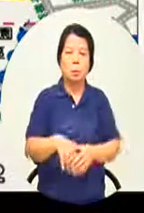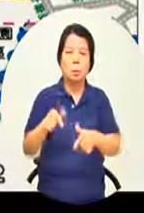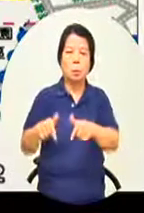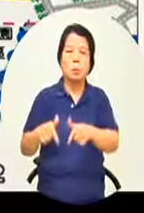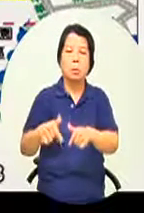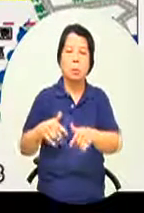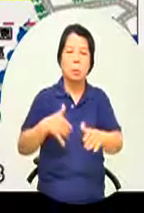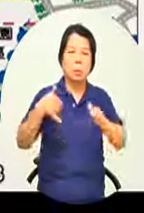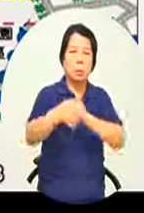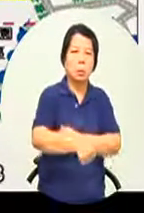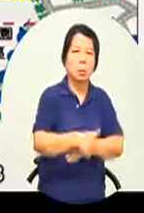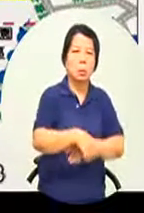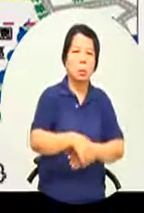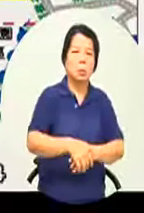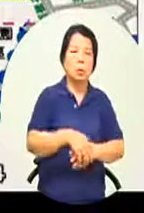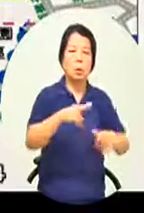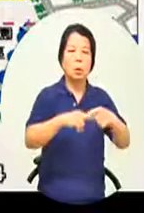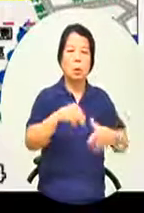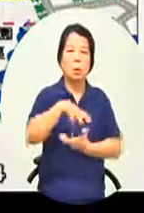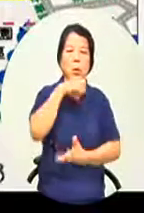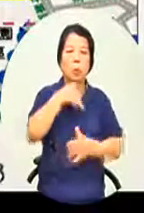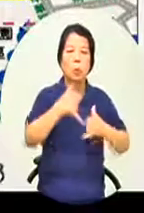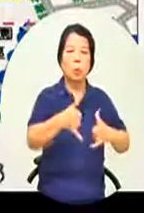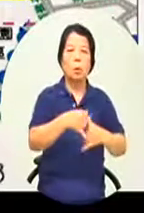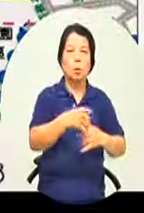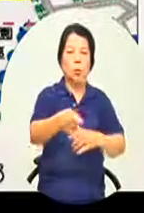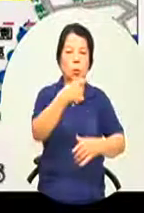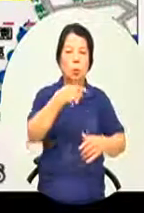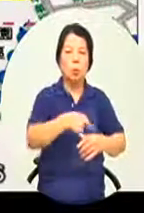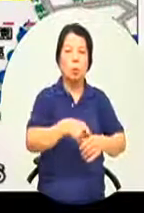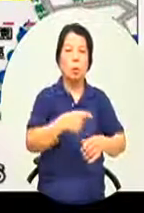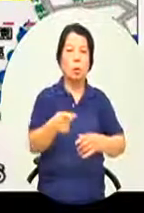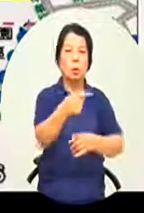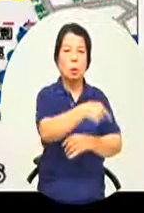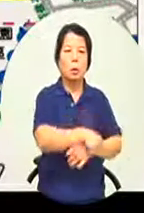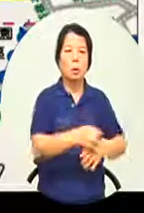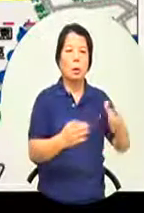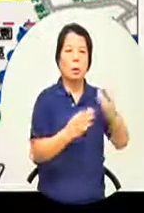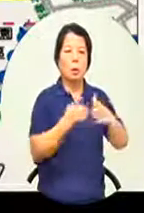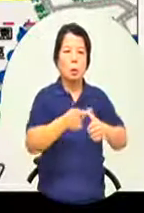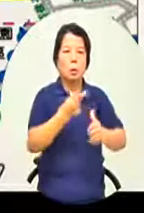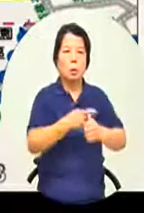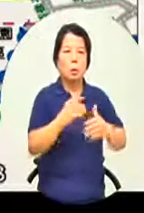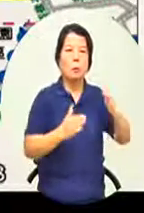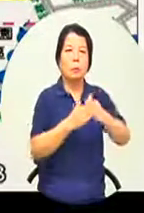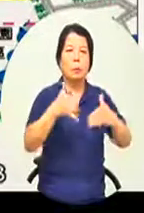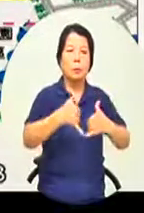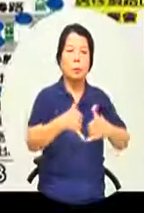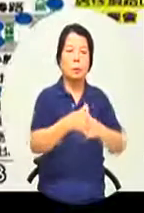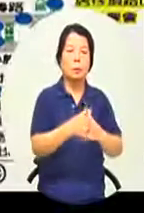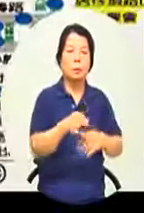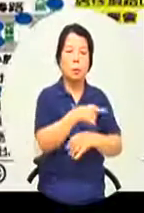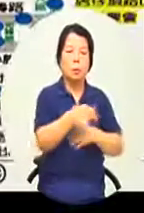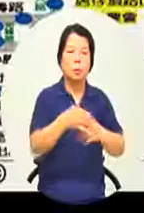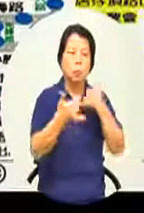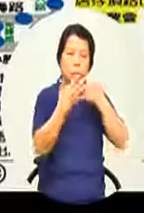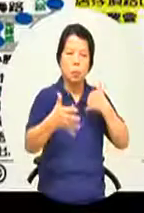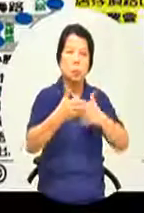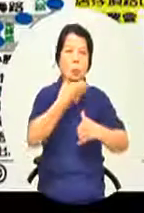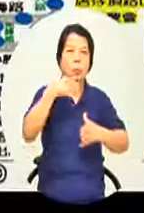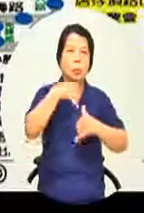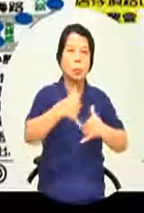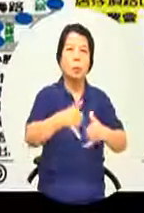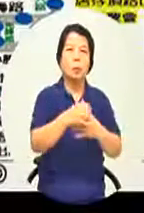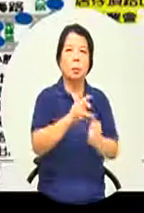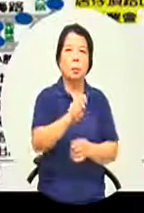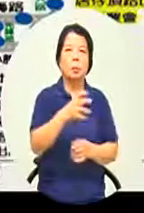去介寿路到介寿路口到先锋路然后必胜路就走位海星出来，这是38。24也